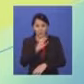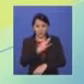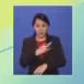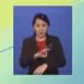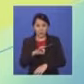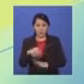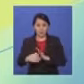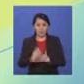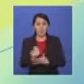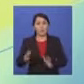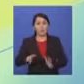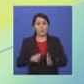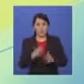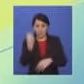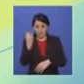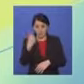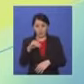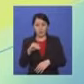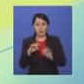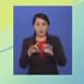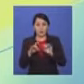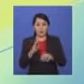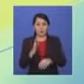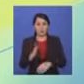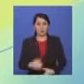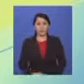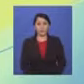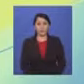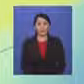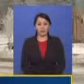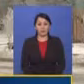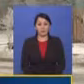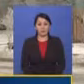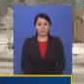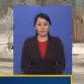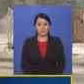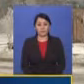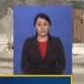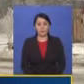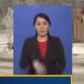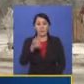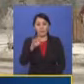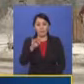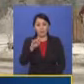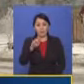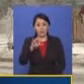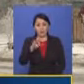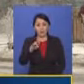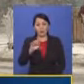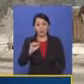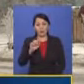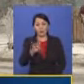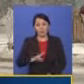қаражат жұмсалған. Жаңа жолдың сапасы қандай? Арна тілшілері тарқатып айтсын. Береке ықшам ауданы мен Жамбыл